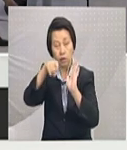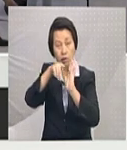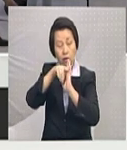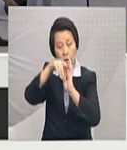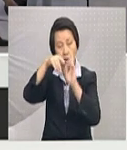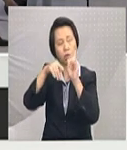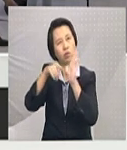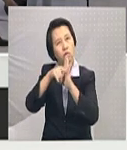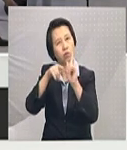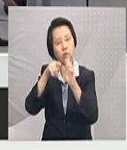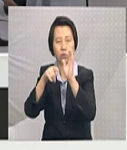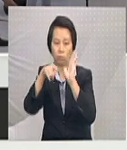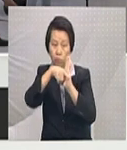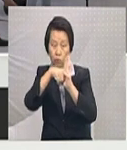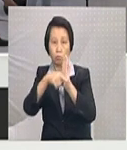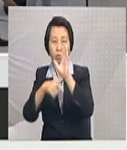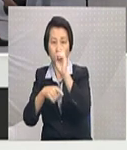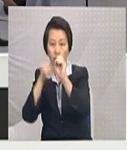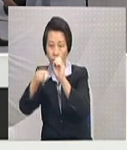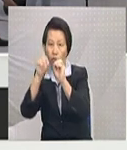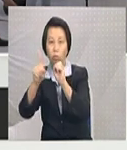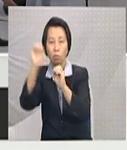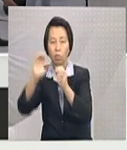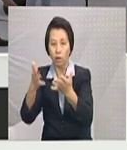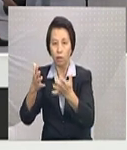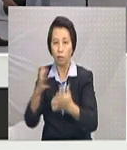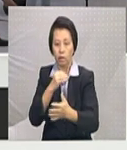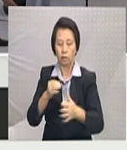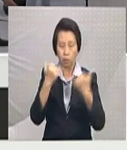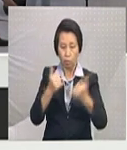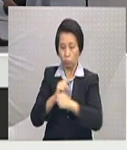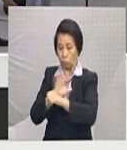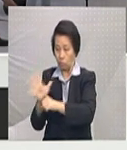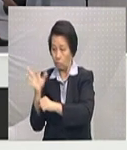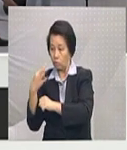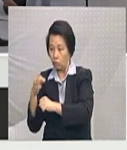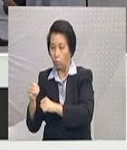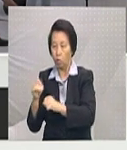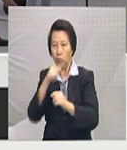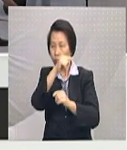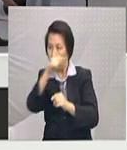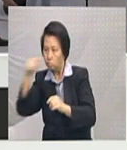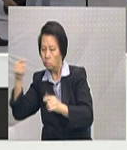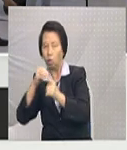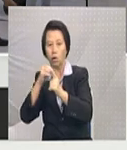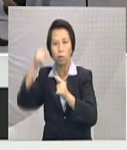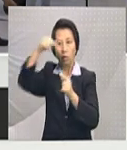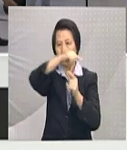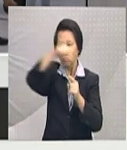sekiranya dalam tempoh PKP ini trend kes COVID-19 kita mendata ataupun menurun,